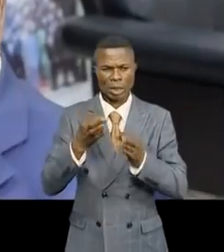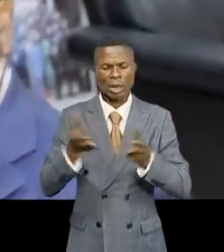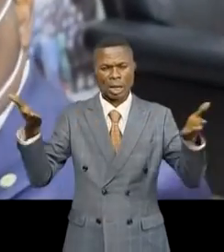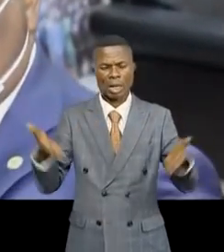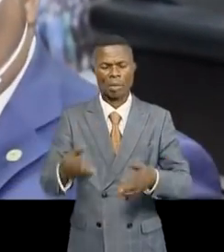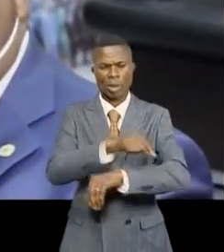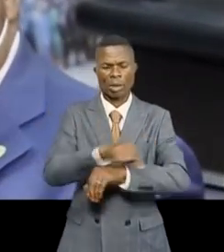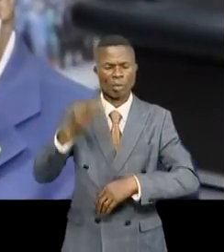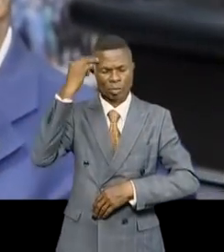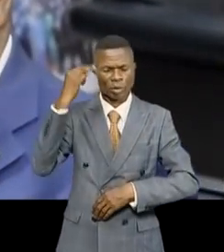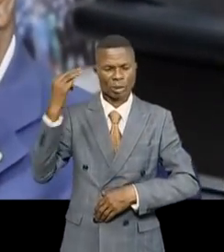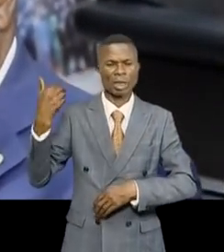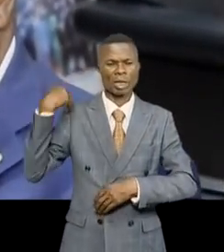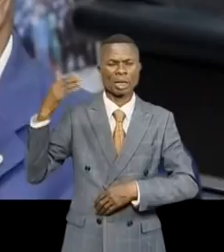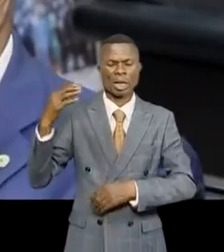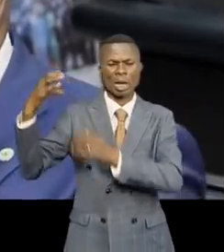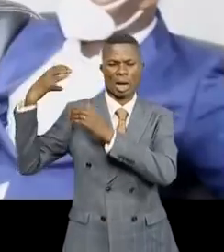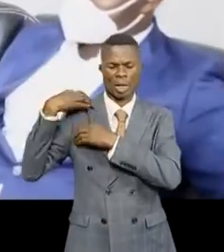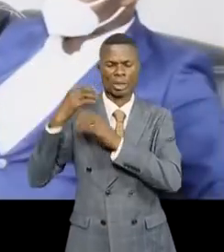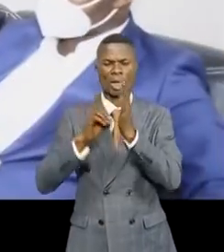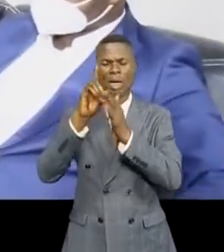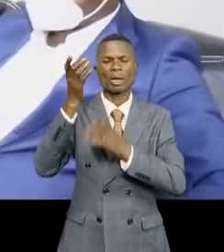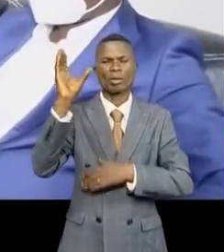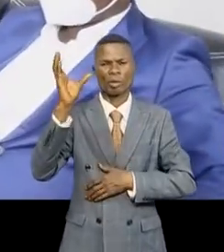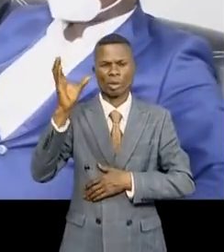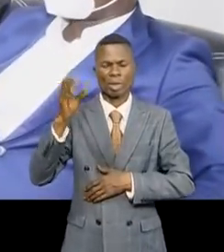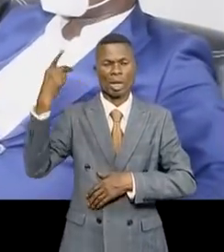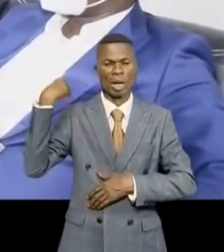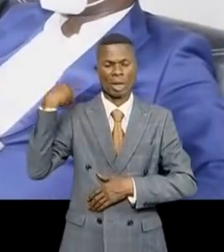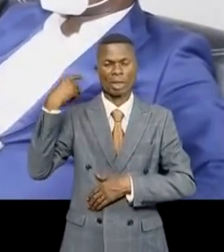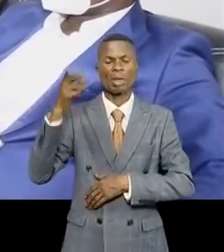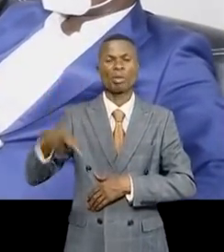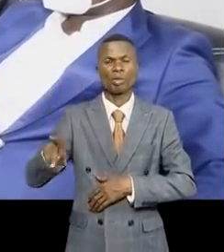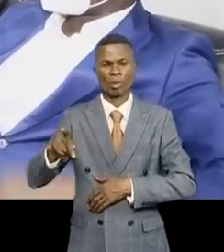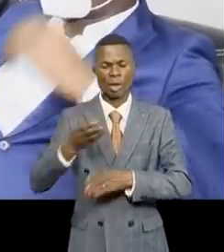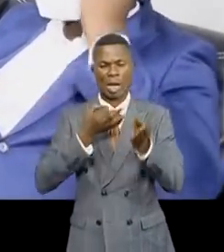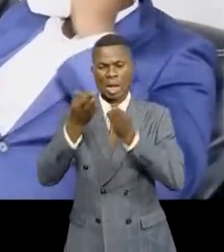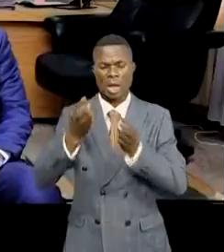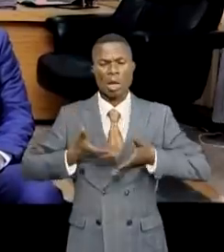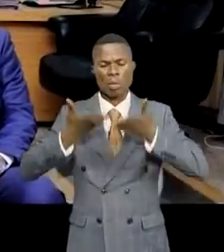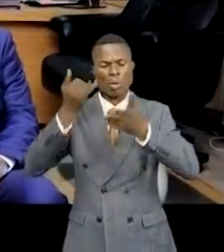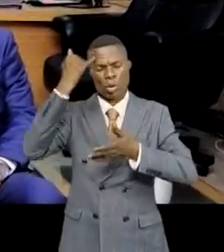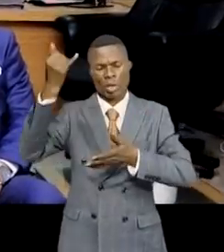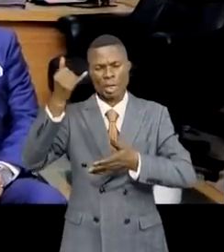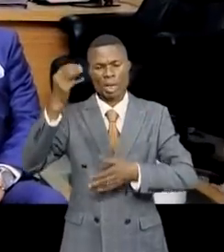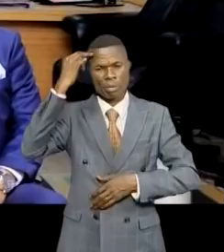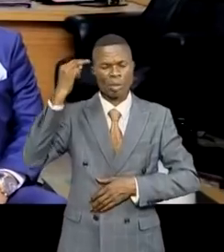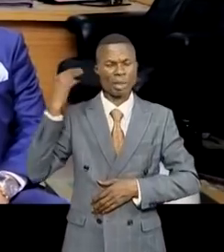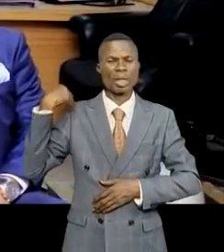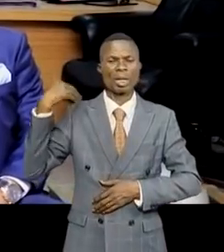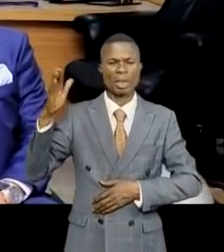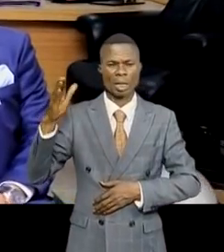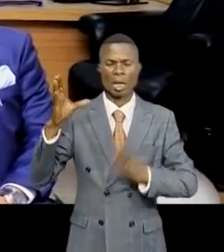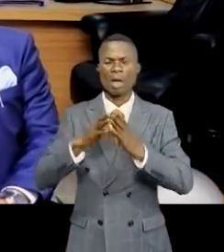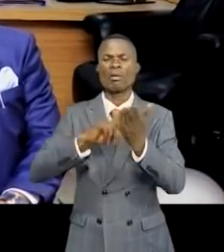cabinet du ministre d'État en charge du développement rural. Ces élus du peuple ont fait des suggestions au ministre d'État François Rubota avec